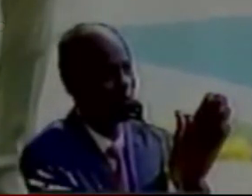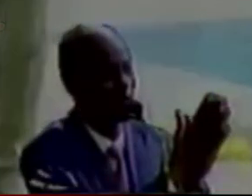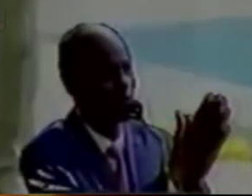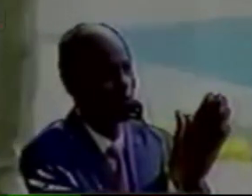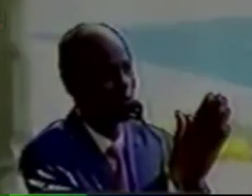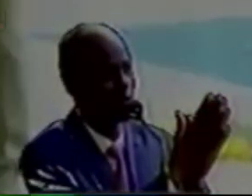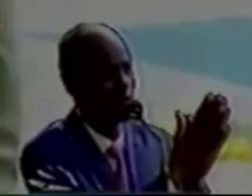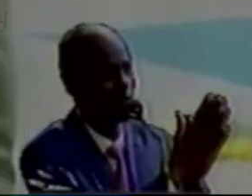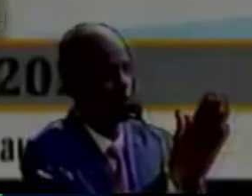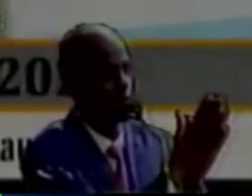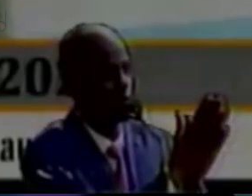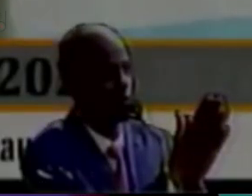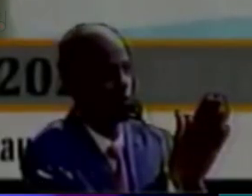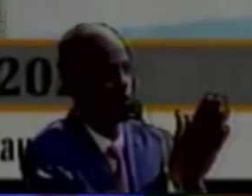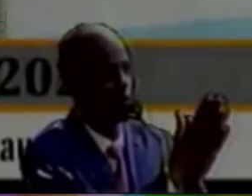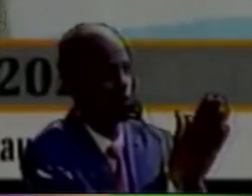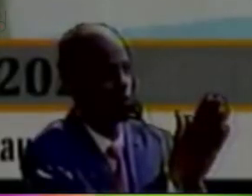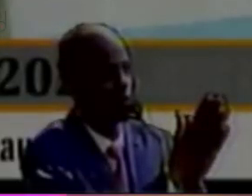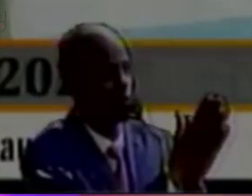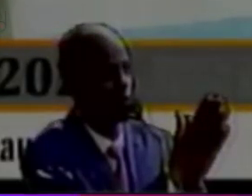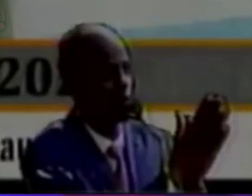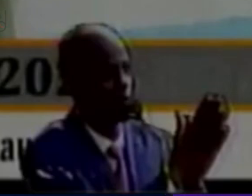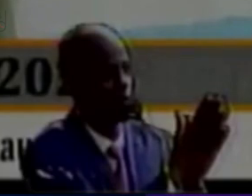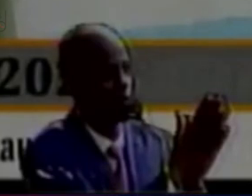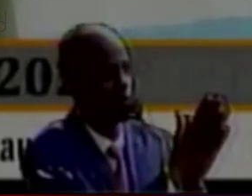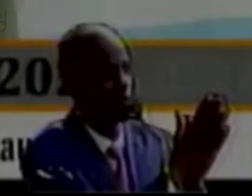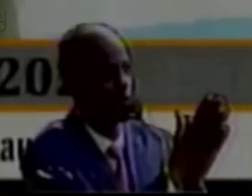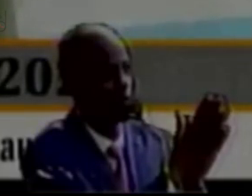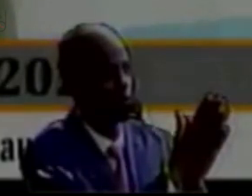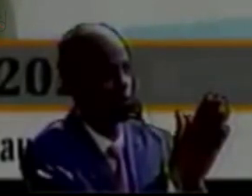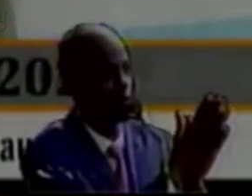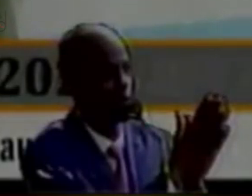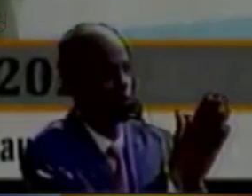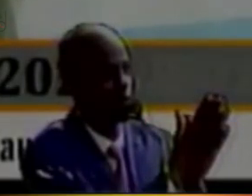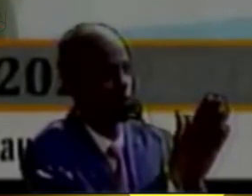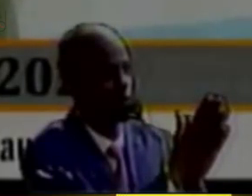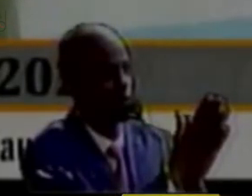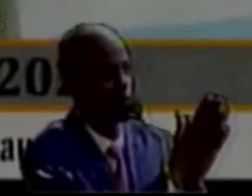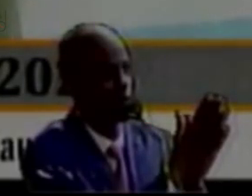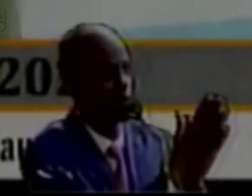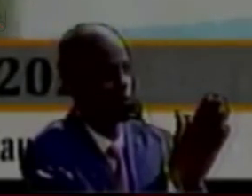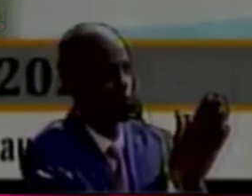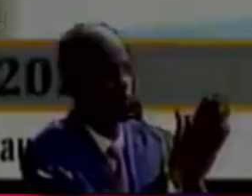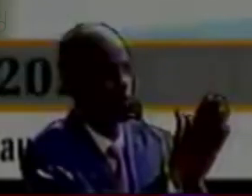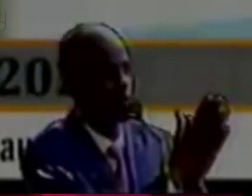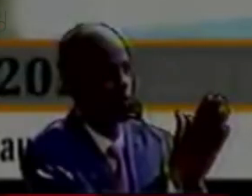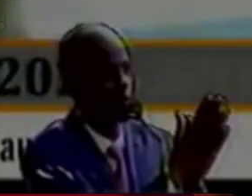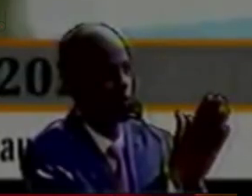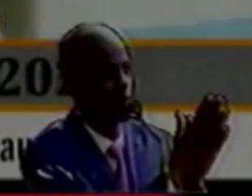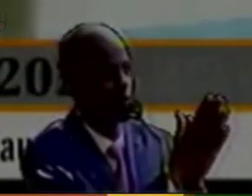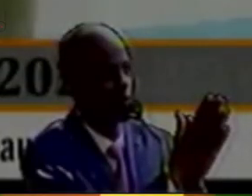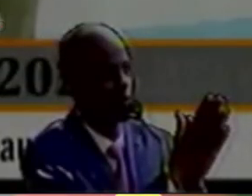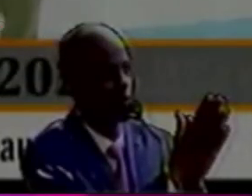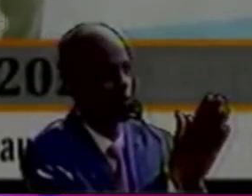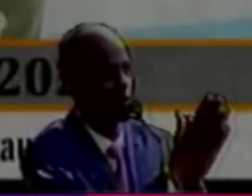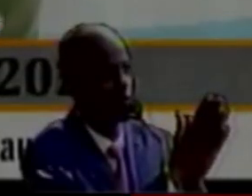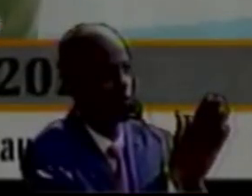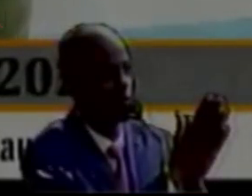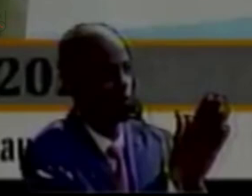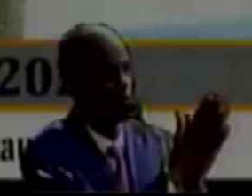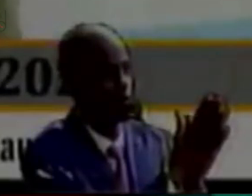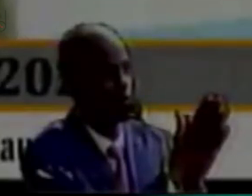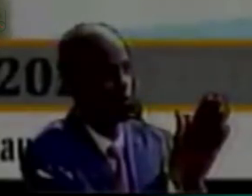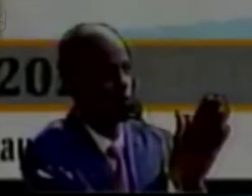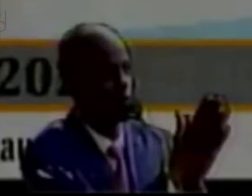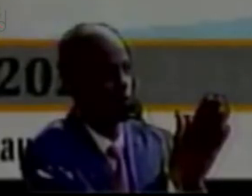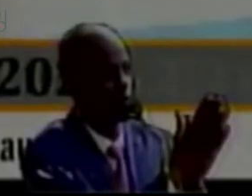magistrale a goumé pour ça. Ça fait longtemps que tout le monde, la justice, ce n'est pas l'affaire des magistrats, ni l'affaire du ministre, ni l'affaire des avocats. La justice,